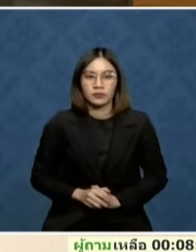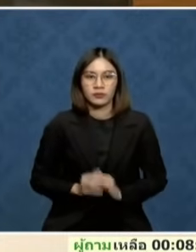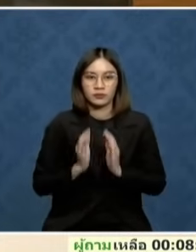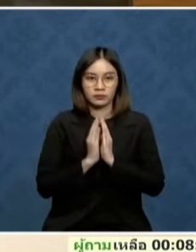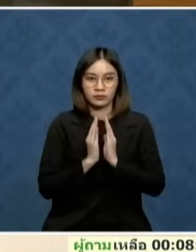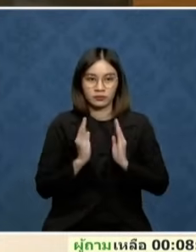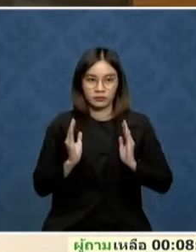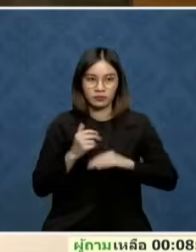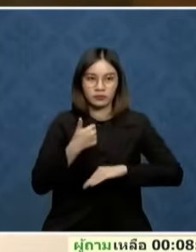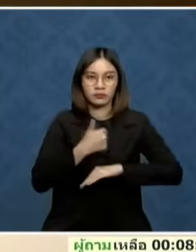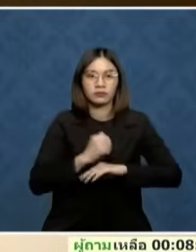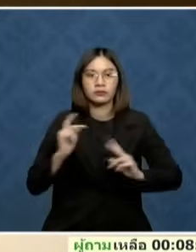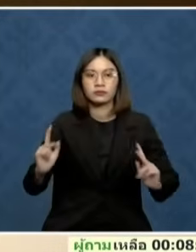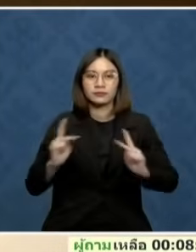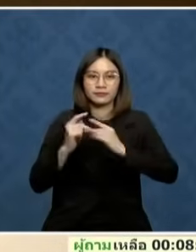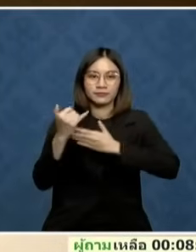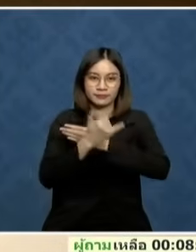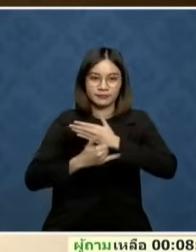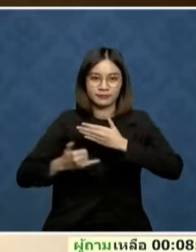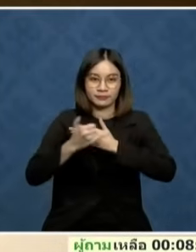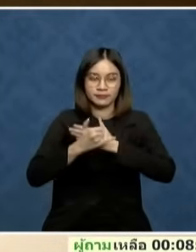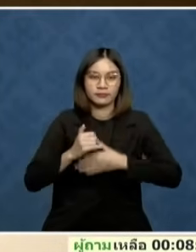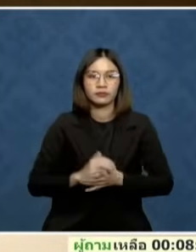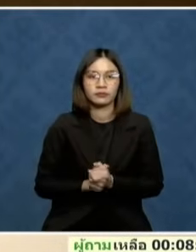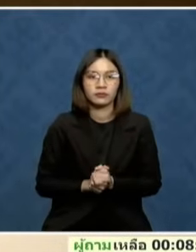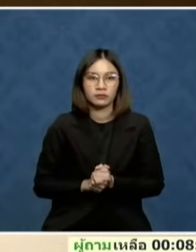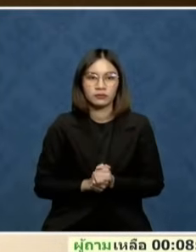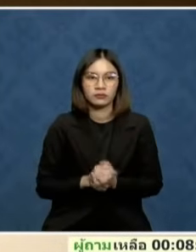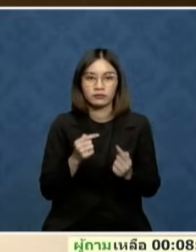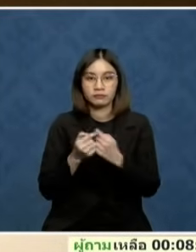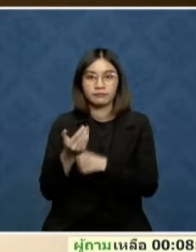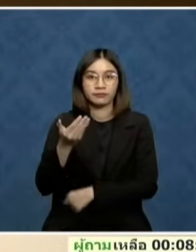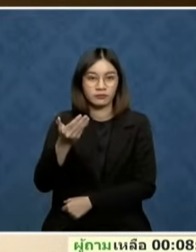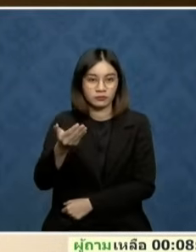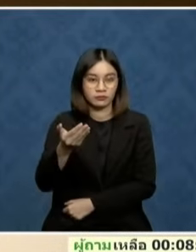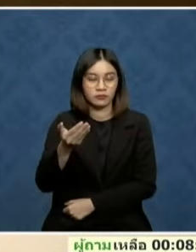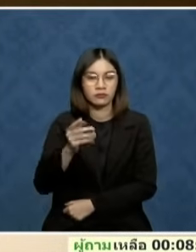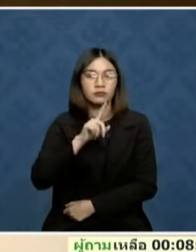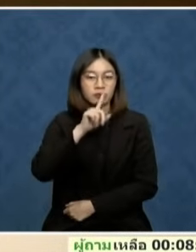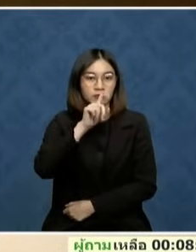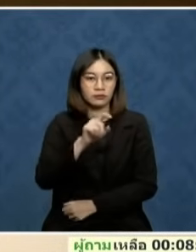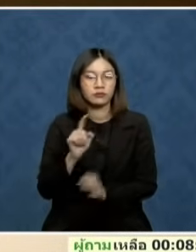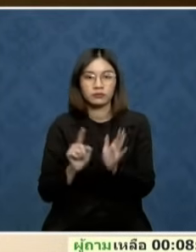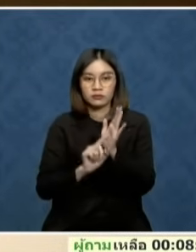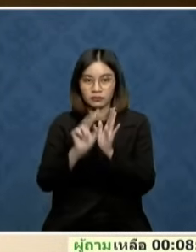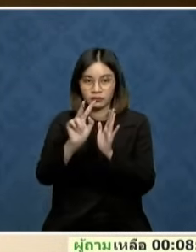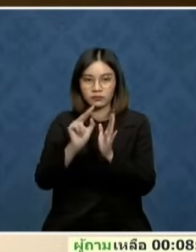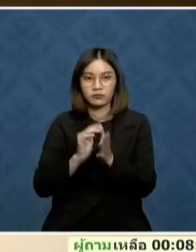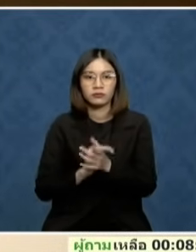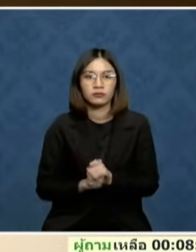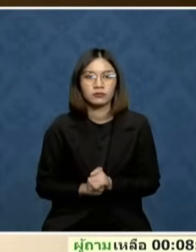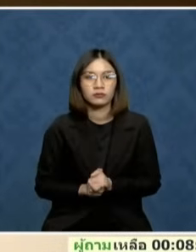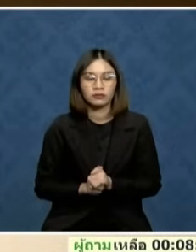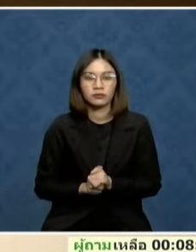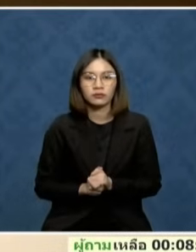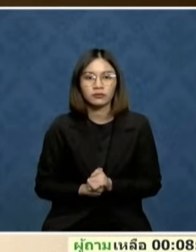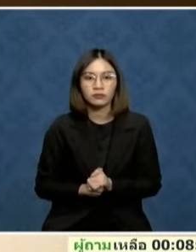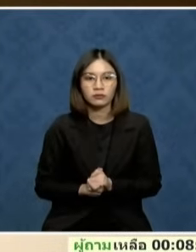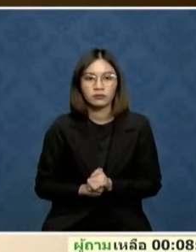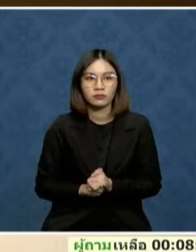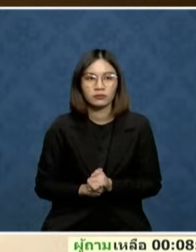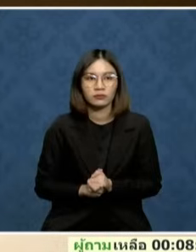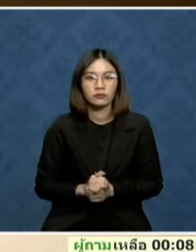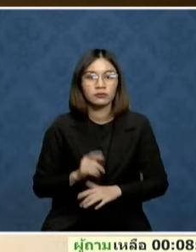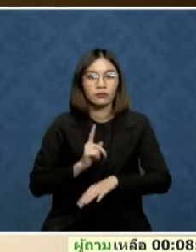อบคุณท่านดีว่าการกระทรวงต่างประเทศครับขอเชิญคุณลักษมณ์โรมถามเป็นคำถามที่2 ท่าน